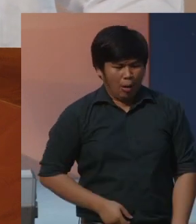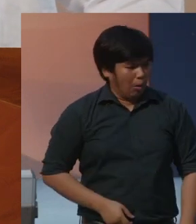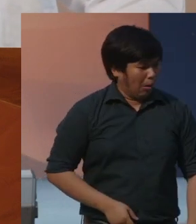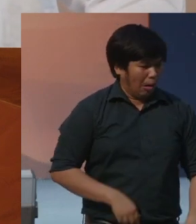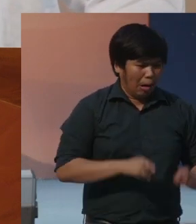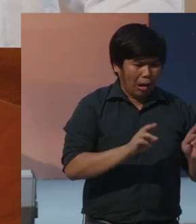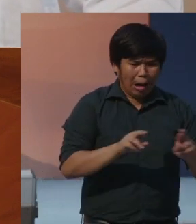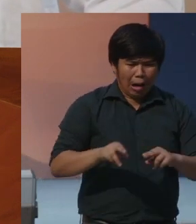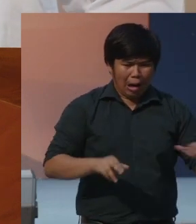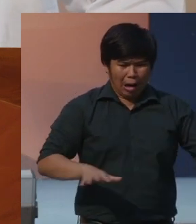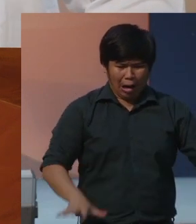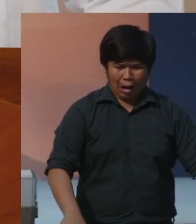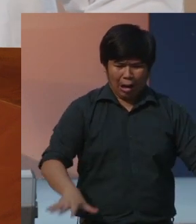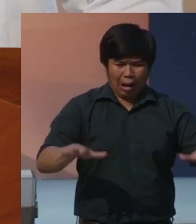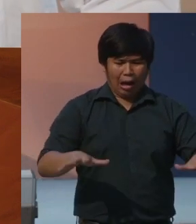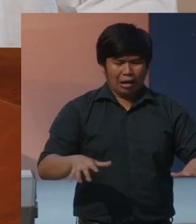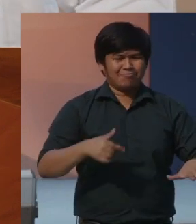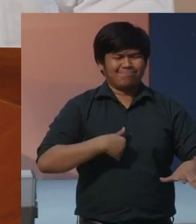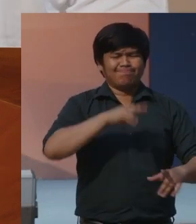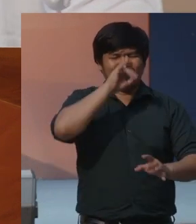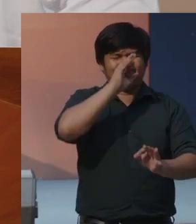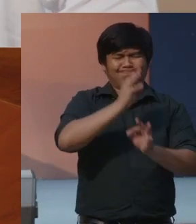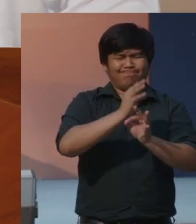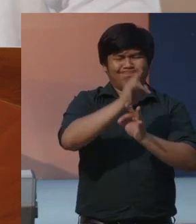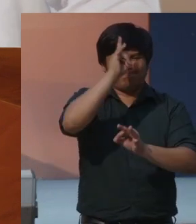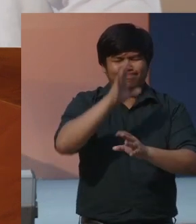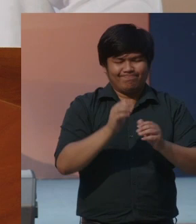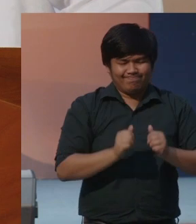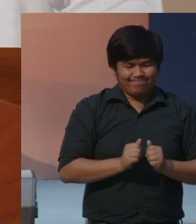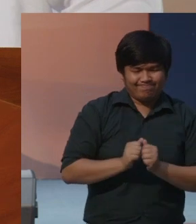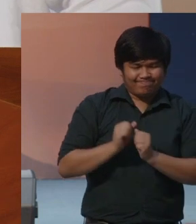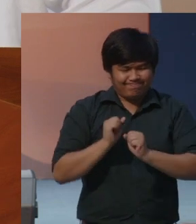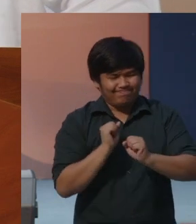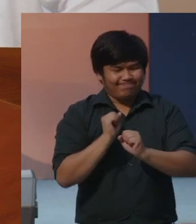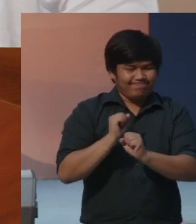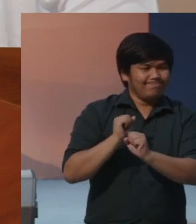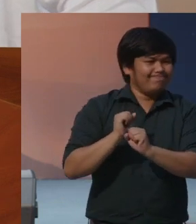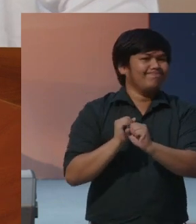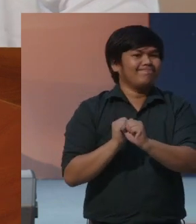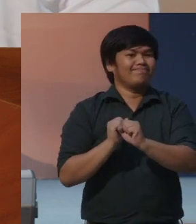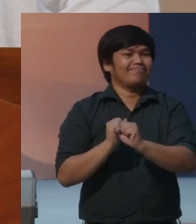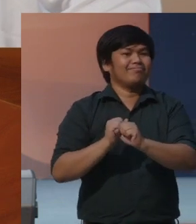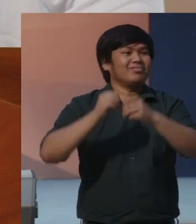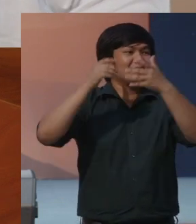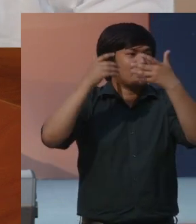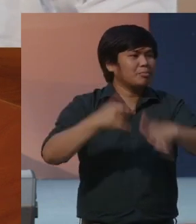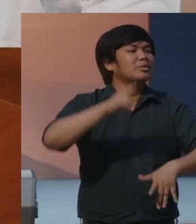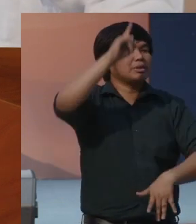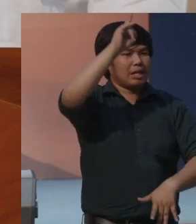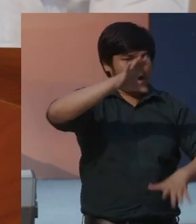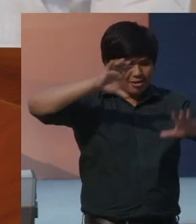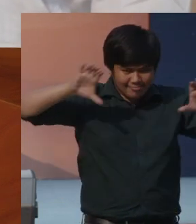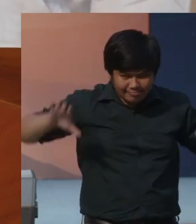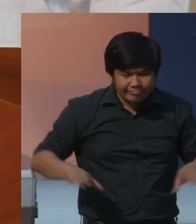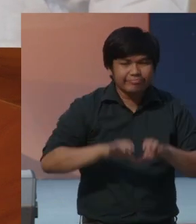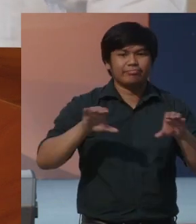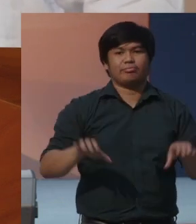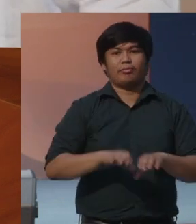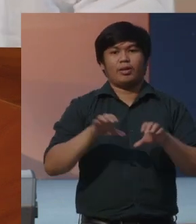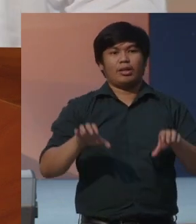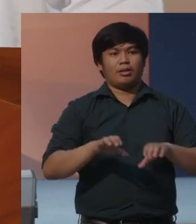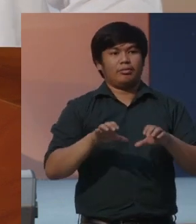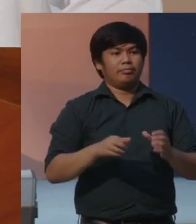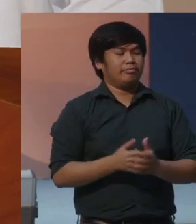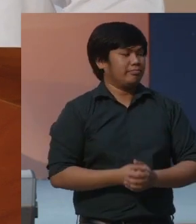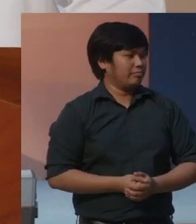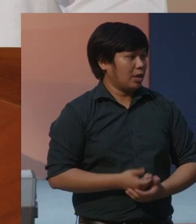River Jordan. Bago natin makikita ang pagkilos niya. Marami siguro sa atin ngayon ay nasa bingit